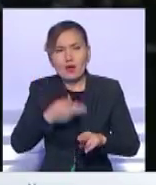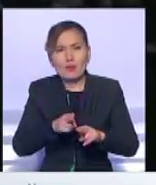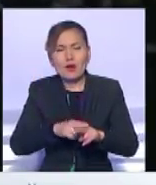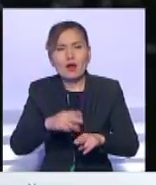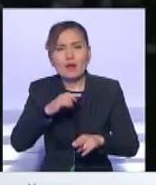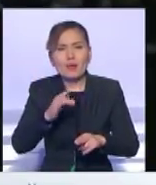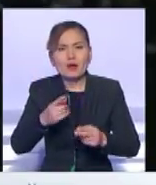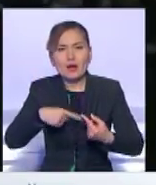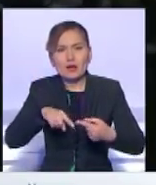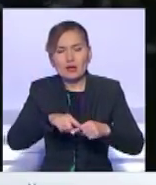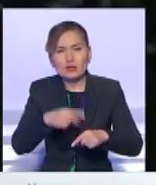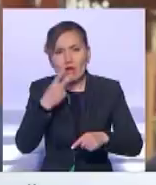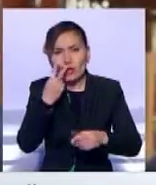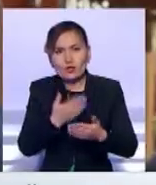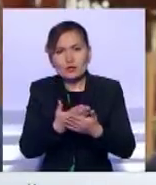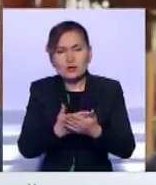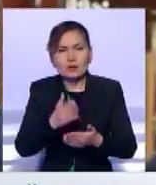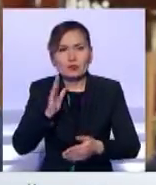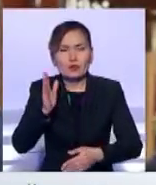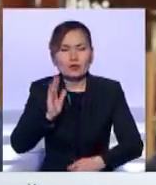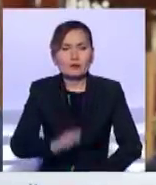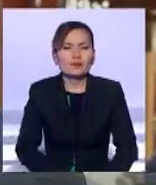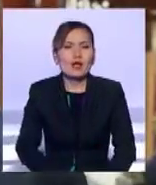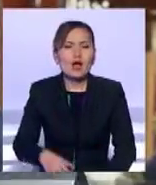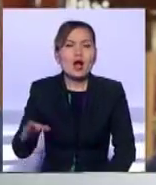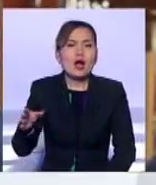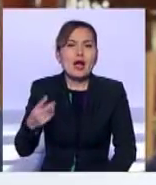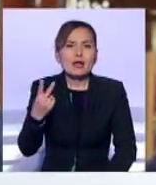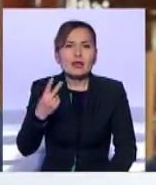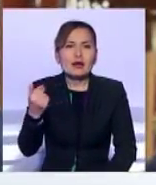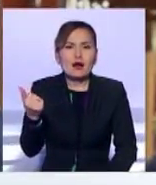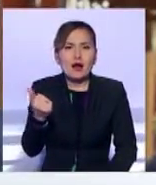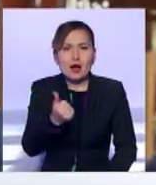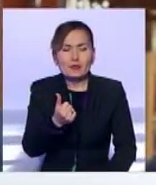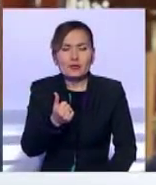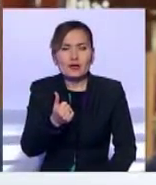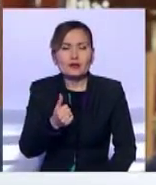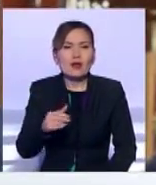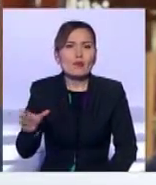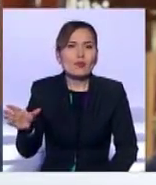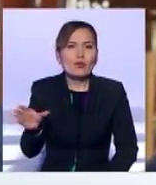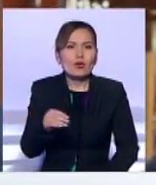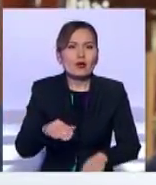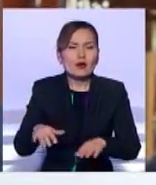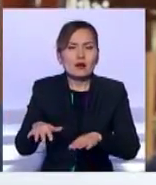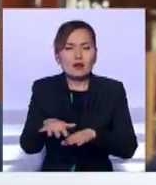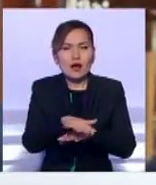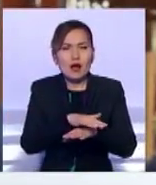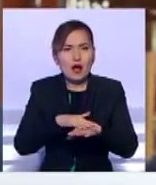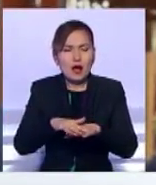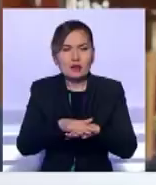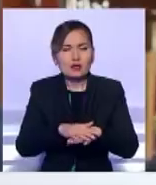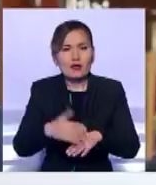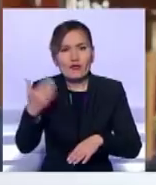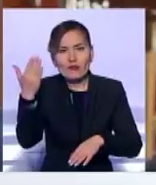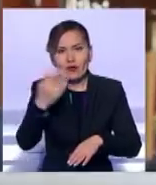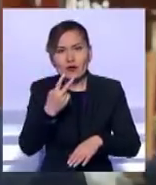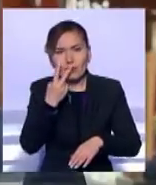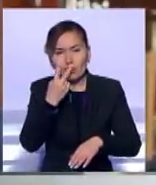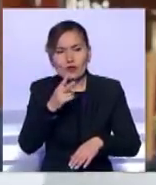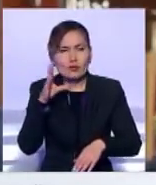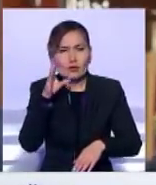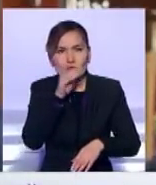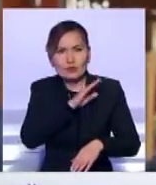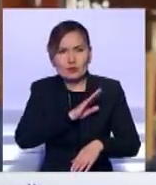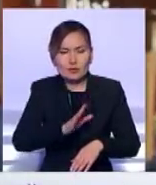хабар арнасынан көрсетіледі. Екі аптада бүкіл халықты қамтып үлгеру мүмкін емес қой. Бізде кинотеатрлардың саны ондай көп емес. Оның үстіне